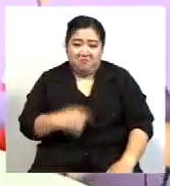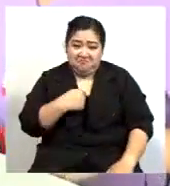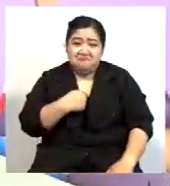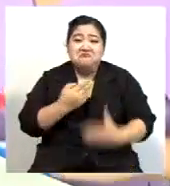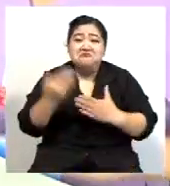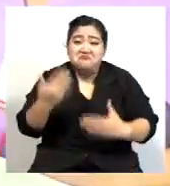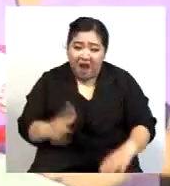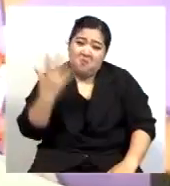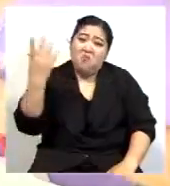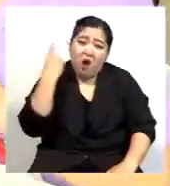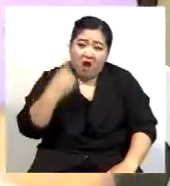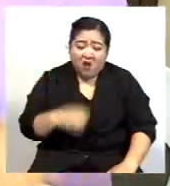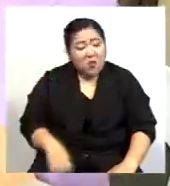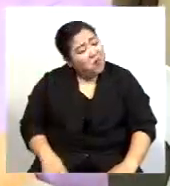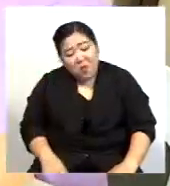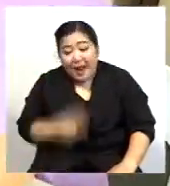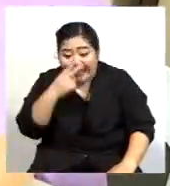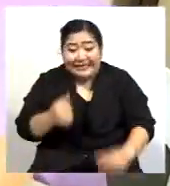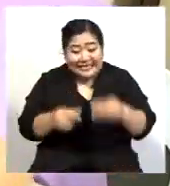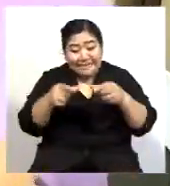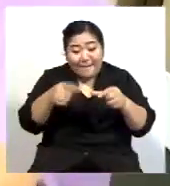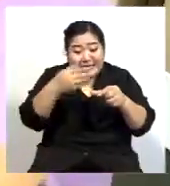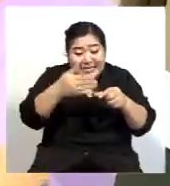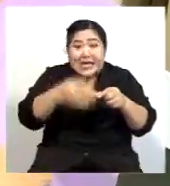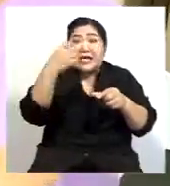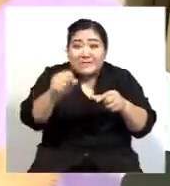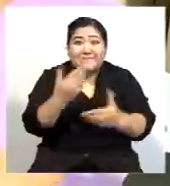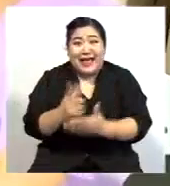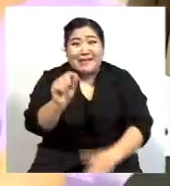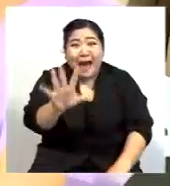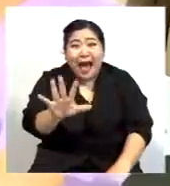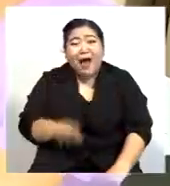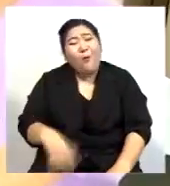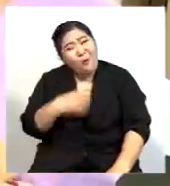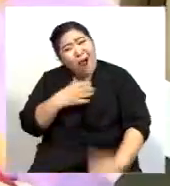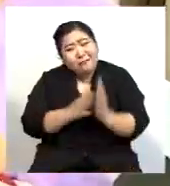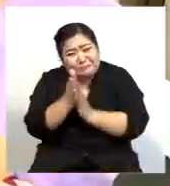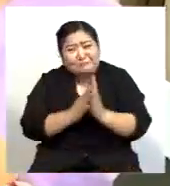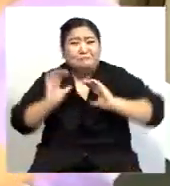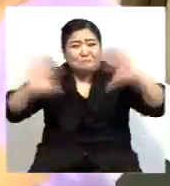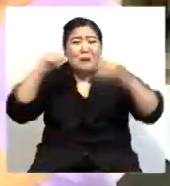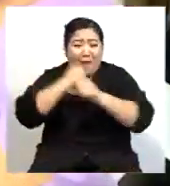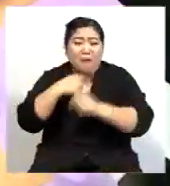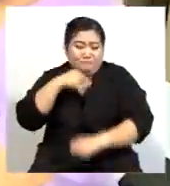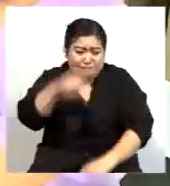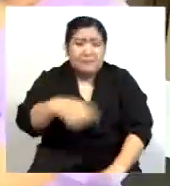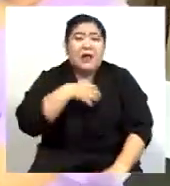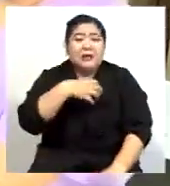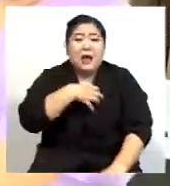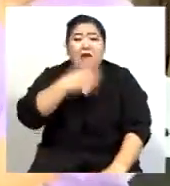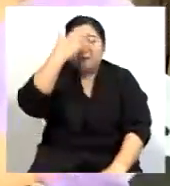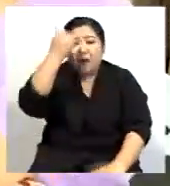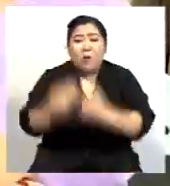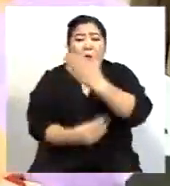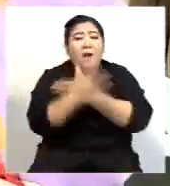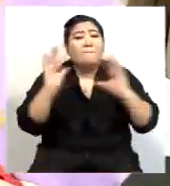าวันนี้เนี่ยดิฉันรู้สึกแบบรู้สึกเจ็บ อยากจะวิ่งไปต่อคิวอ ยากจะไปทำเนียบรัฐบาลคือเรารู้สึกเลยว่าทำไมเราไม่มีโอก